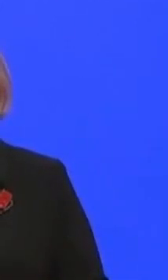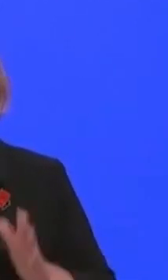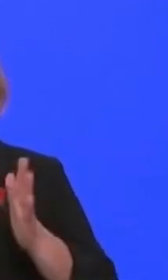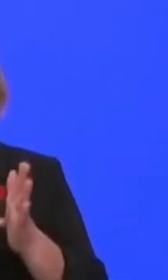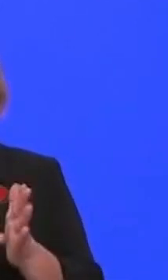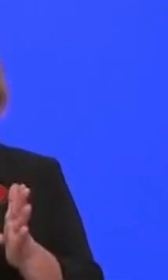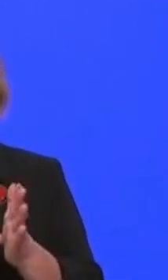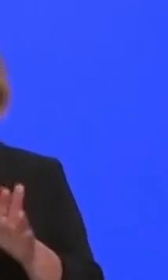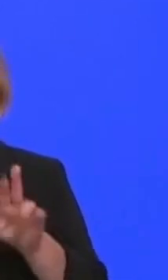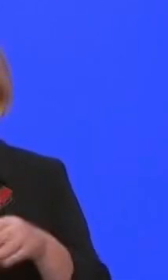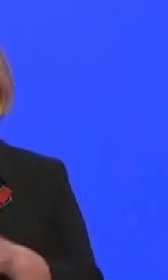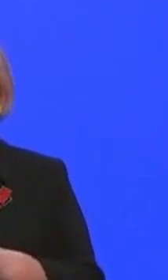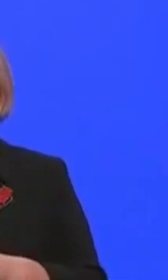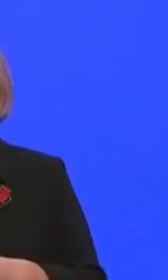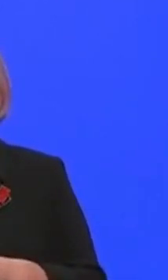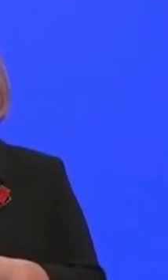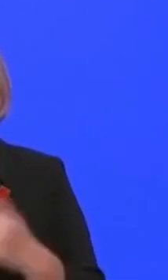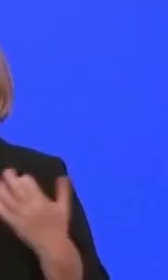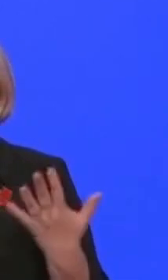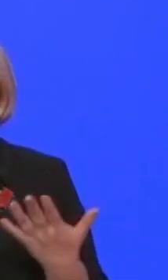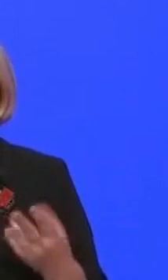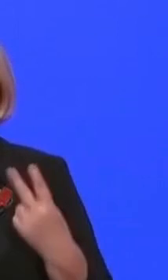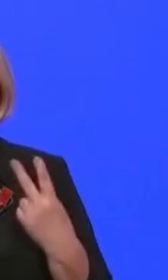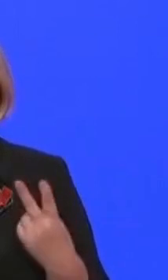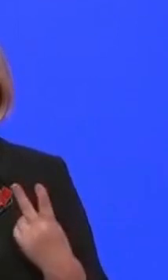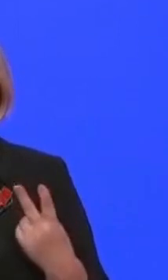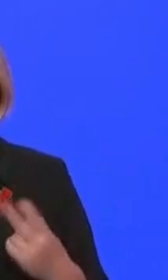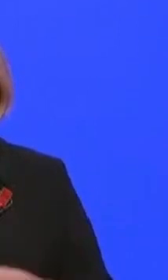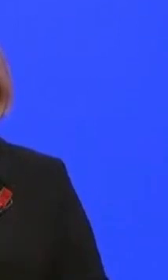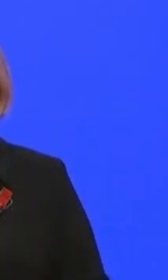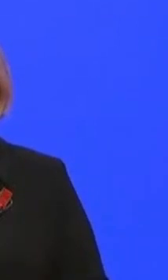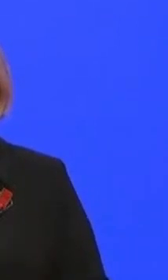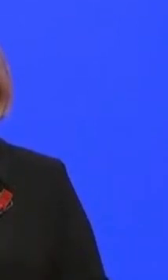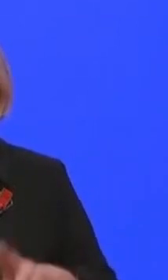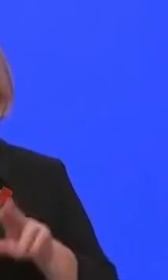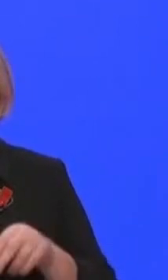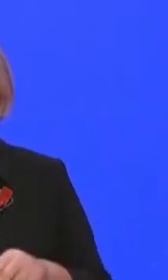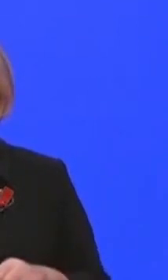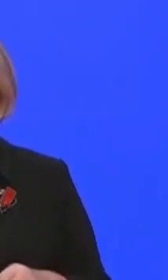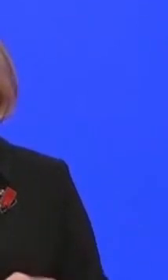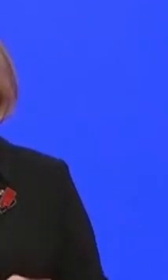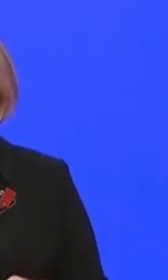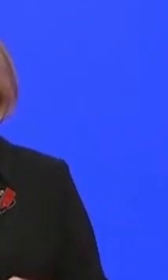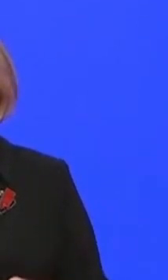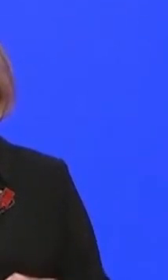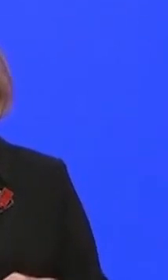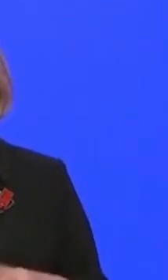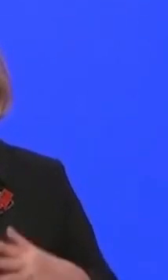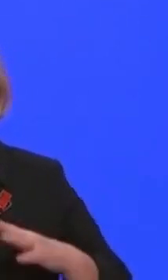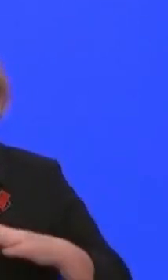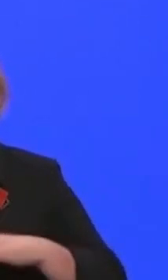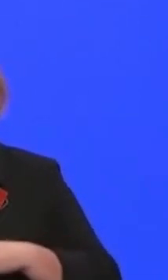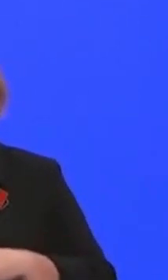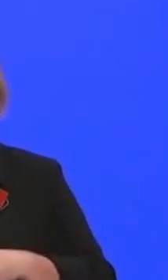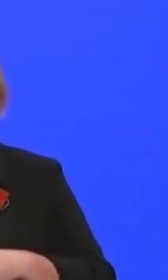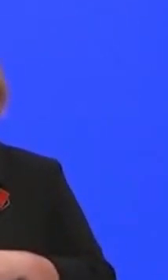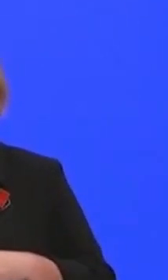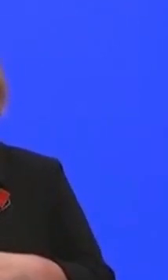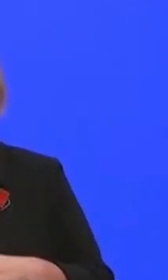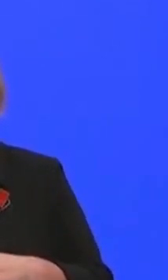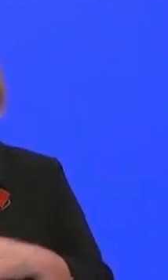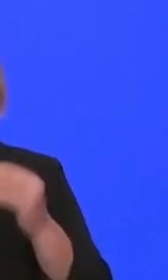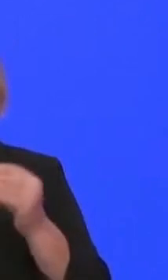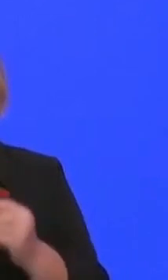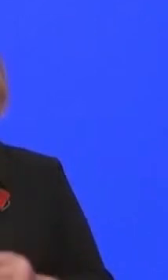Demonstriramo u stvari u školama koliko je to neophodno važno i da nam djeca koja su integrirana u školski